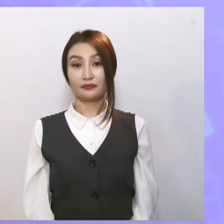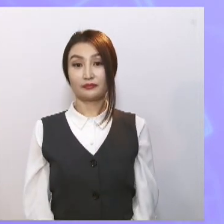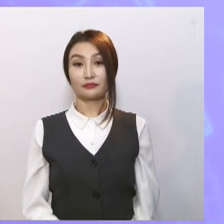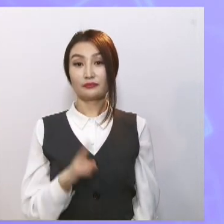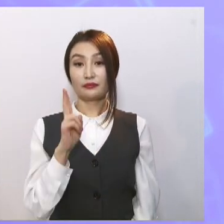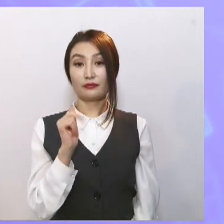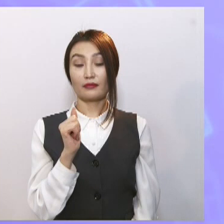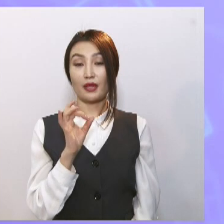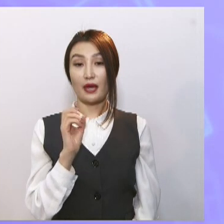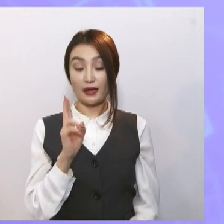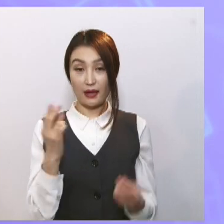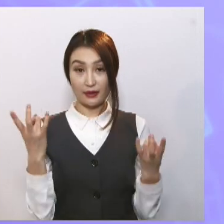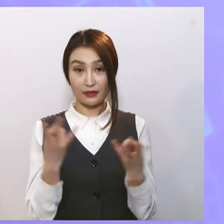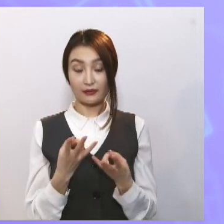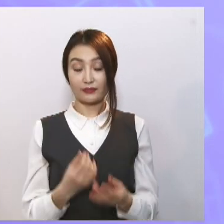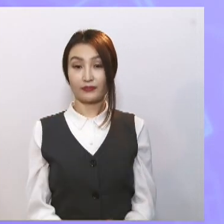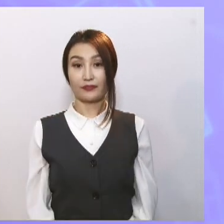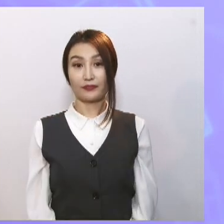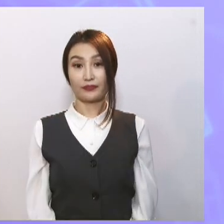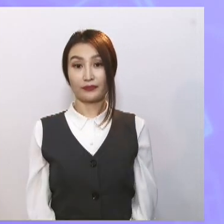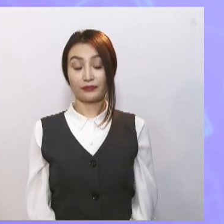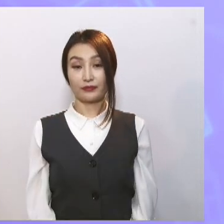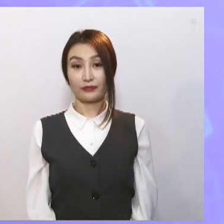Керек. Керек.